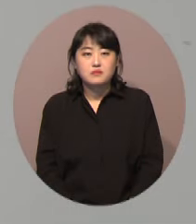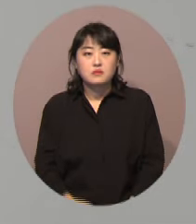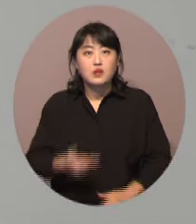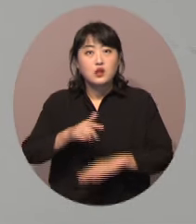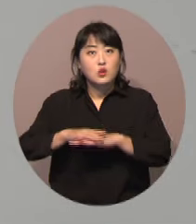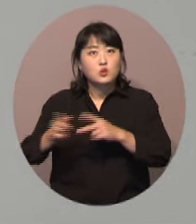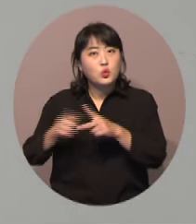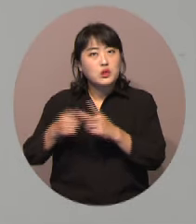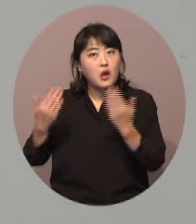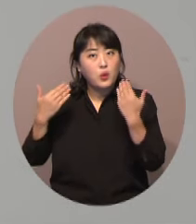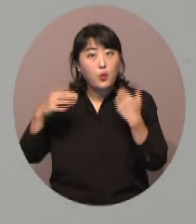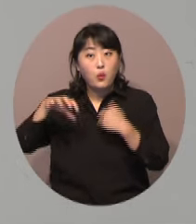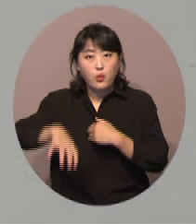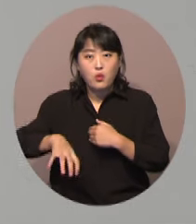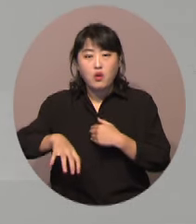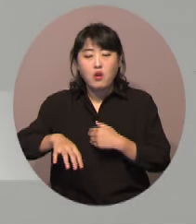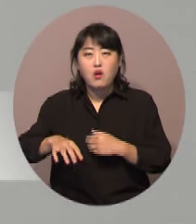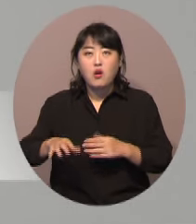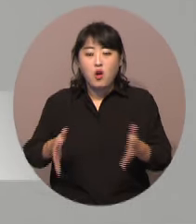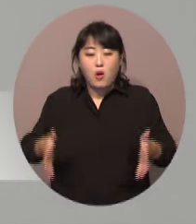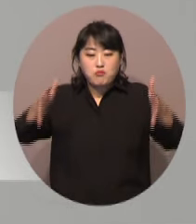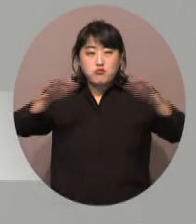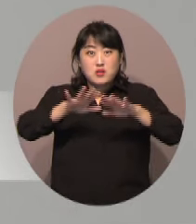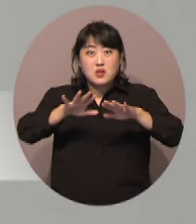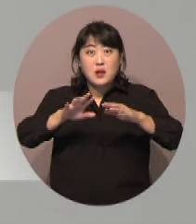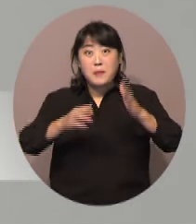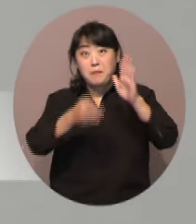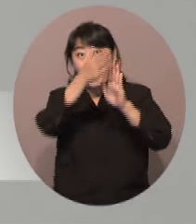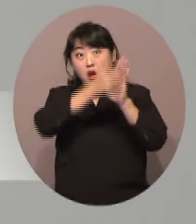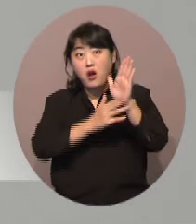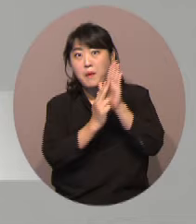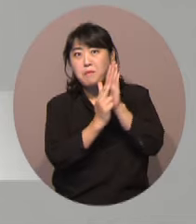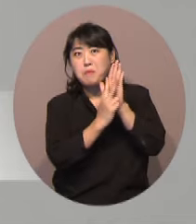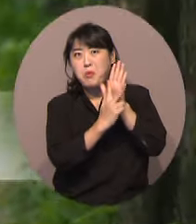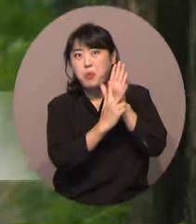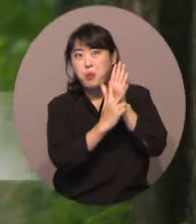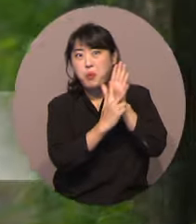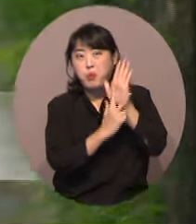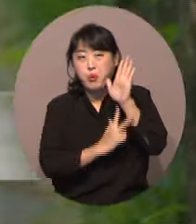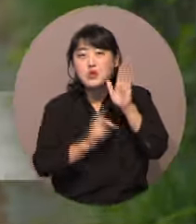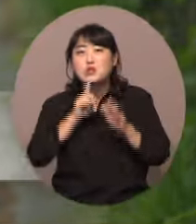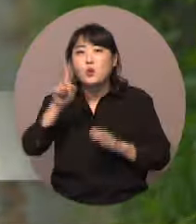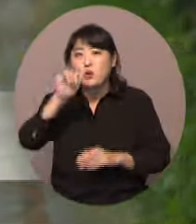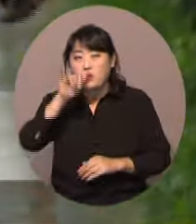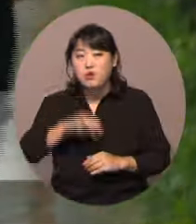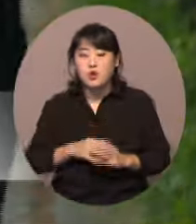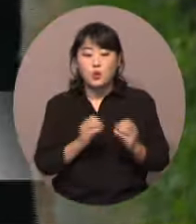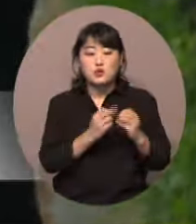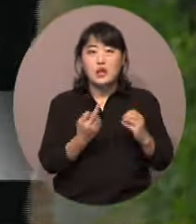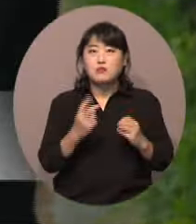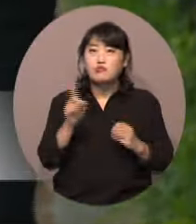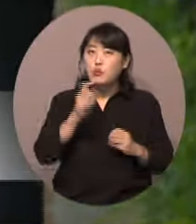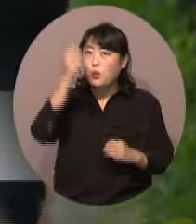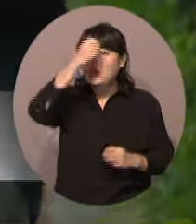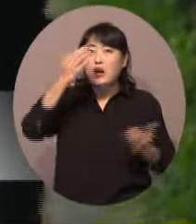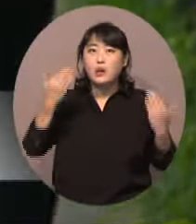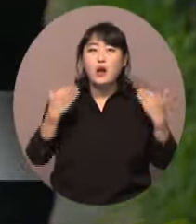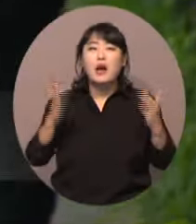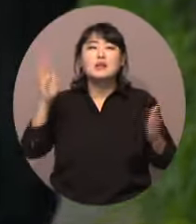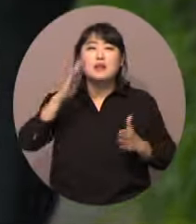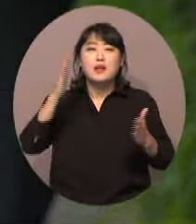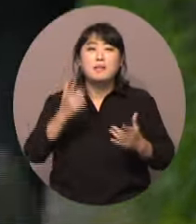한 초등학교에서는 건물 벽에 금이 갔다는 신고가 접수됐고 논산의 한 고등학교는 학생들을